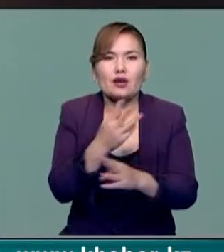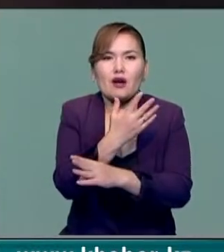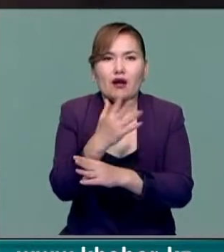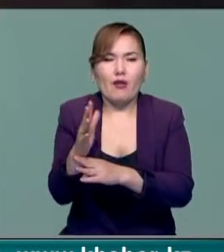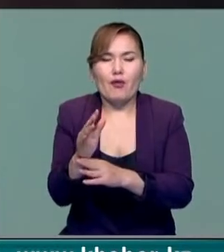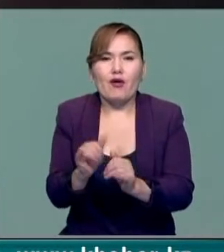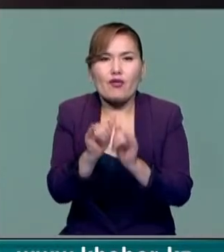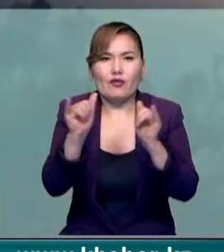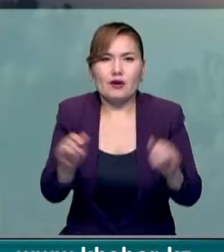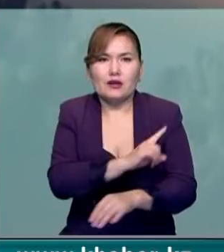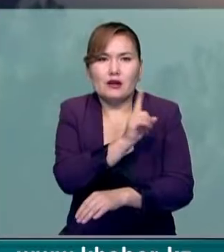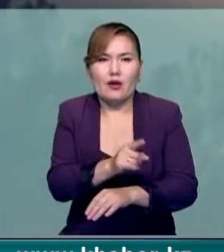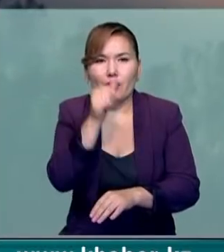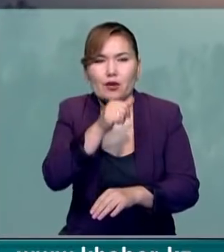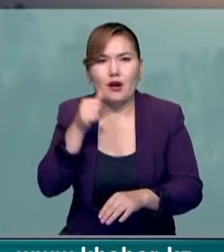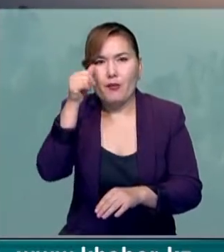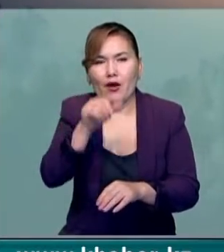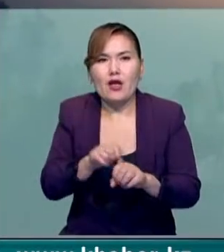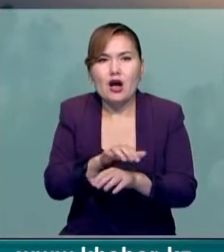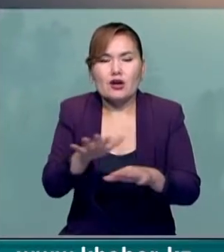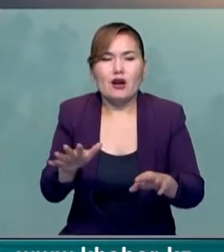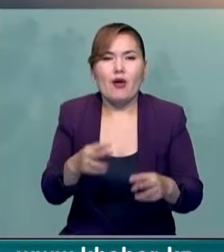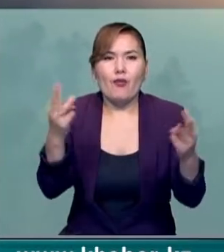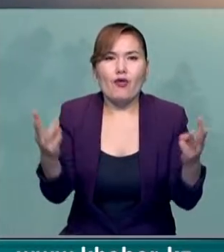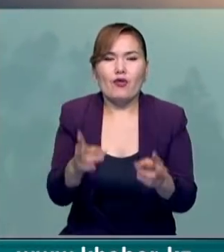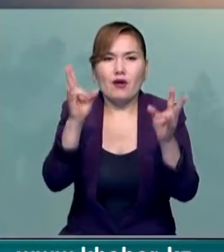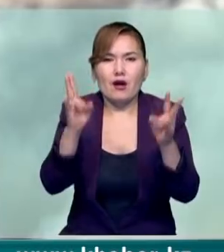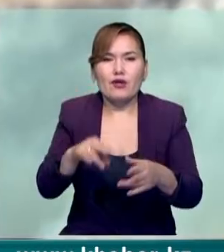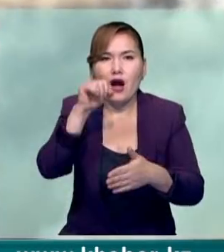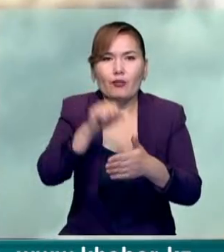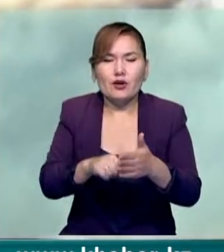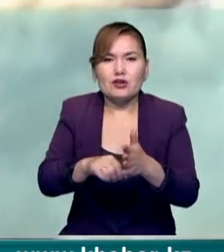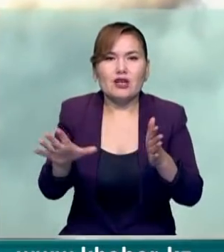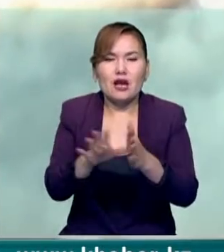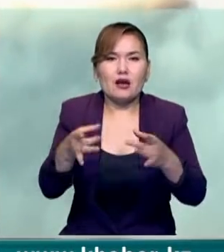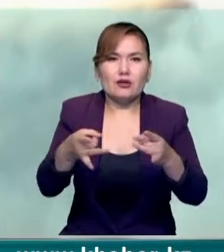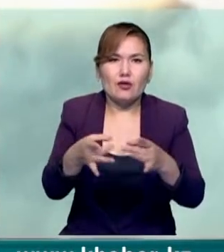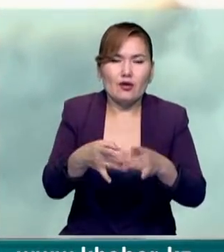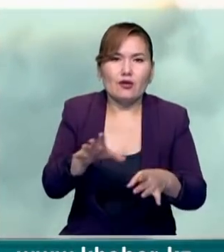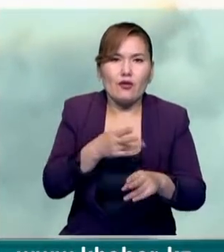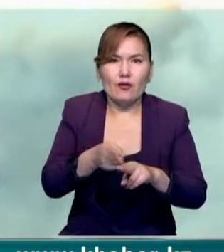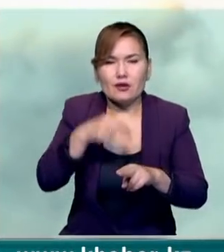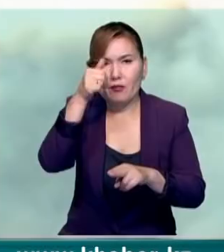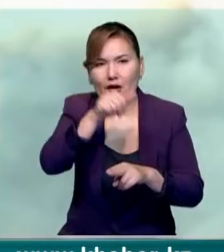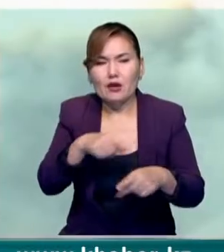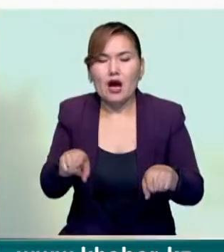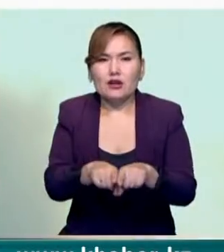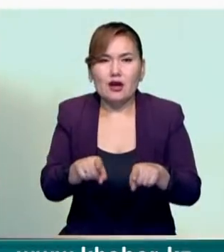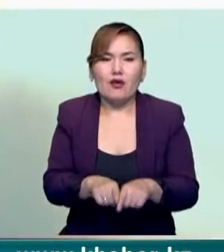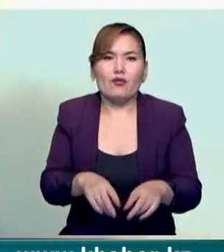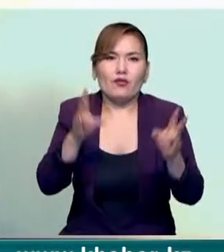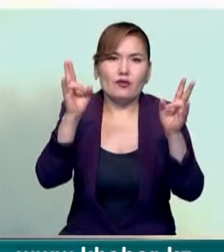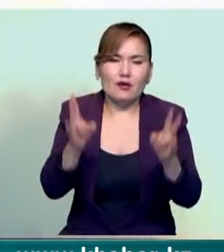Себебі былтыр өңірді жайлаған қызыл жалынға электр желілерінің зақымдануы себеп болса керек. Биыл жағдай қайталануы мүмкін деп қауіптеніп